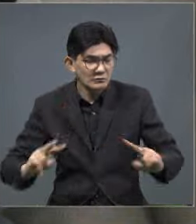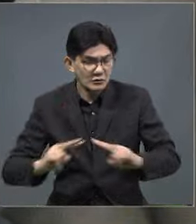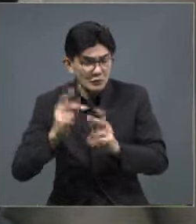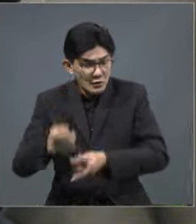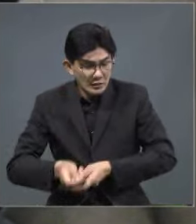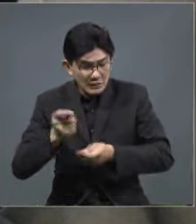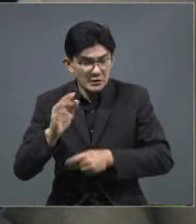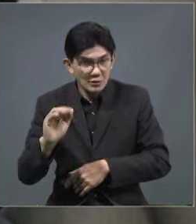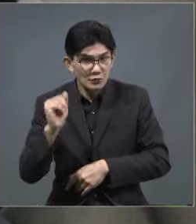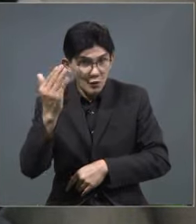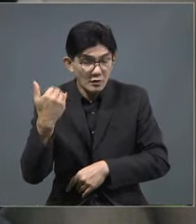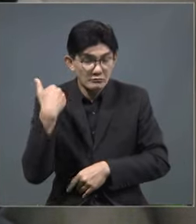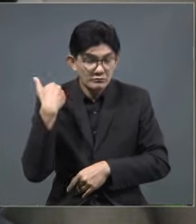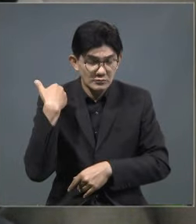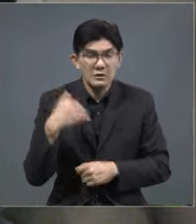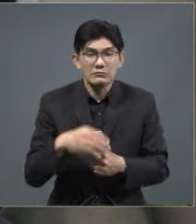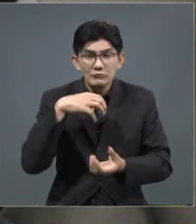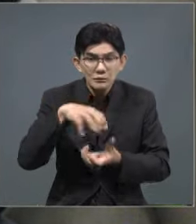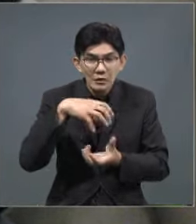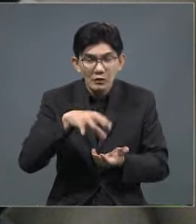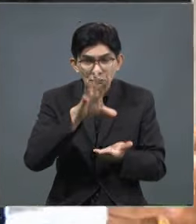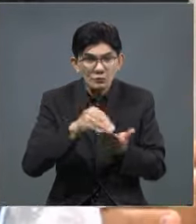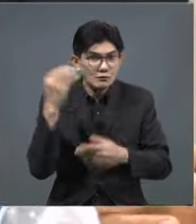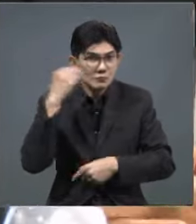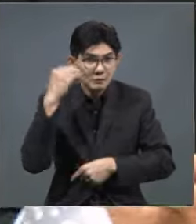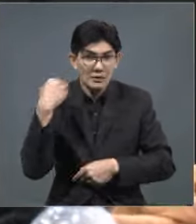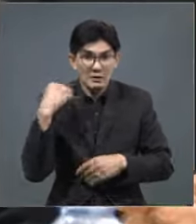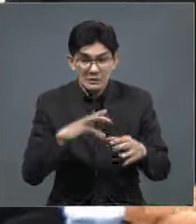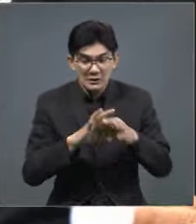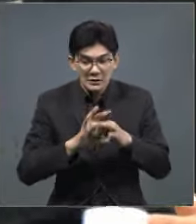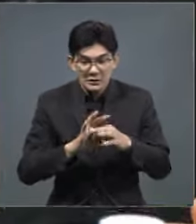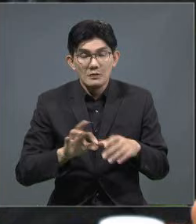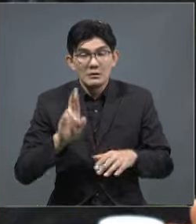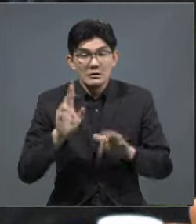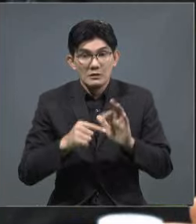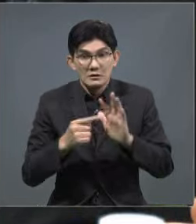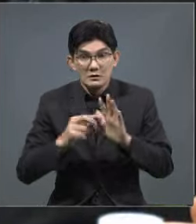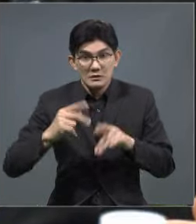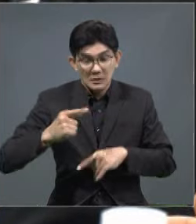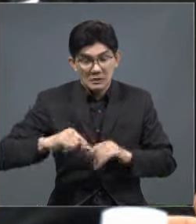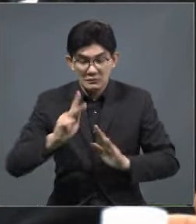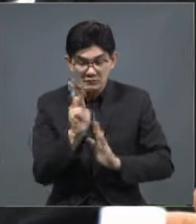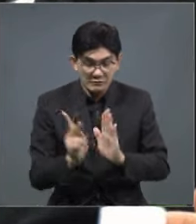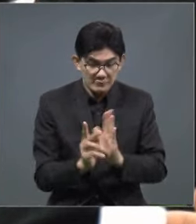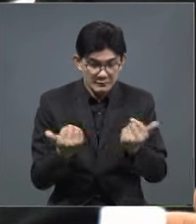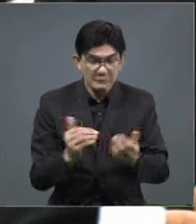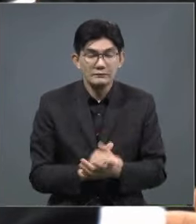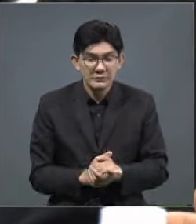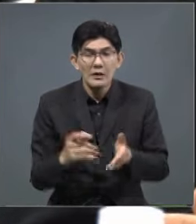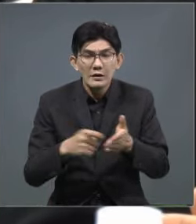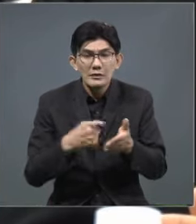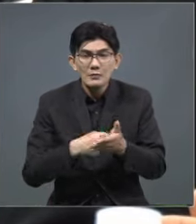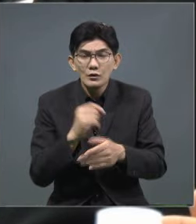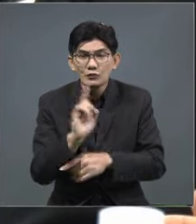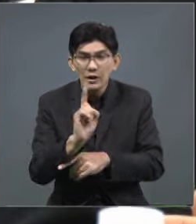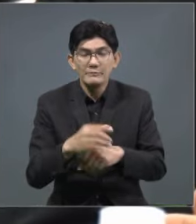ตรก่อนหน้านี้เองเนี่ยก็ให้ข้อมูลไว้หลายครั้งแล้วนะครับเกี่ยวกับร่างกฎหมายฉบับนี้เหตุผลหลักๆของร่างกฎหมายฉบับนี้